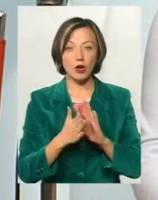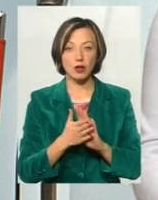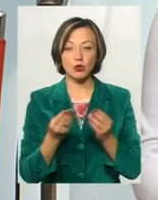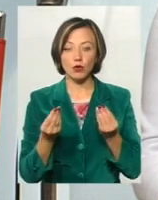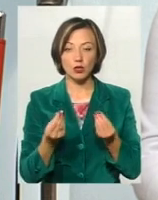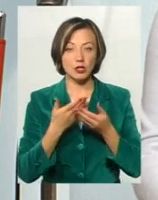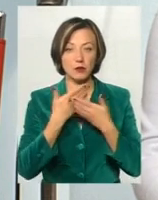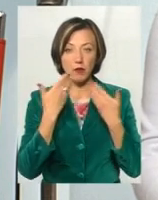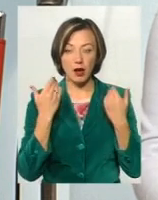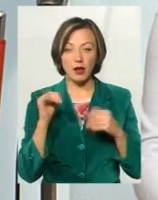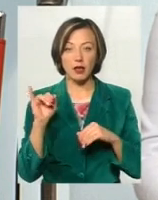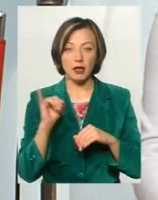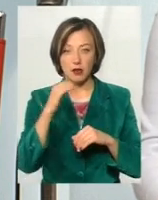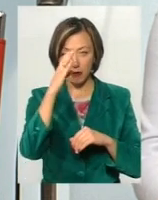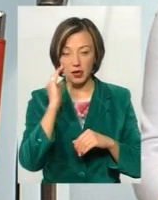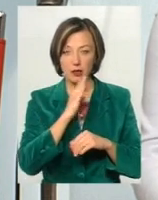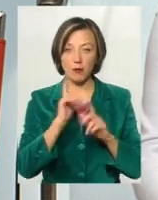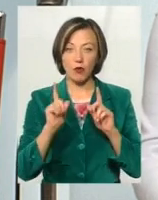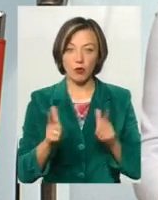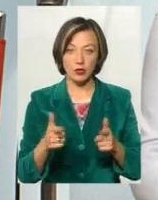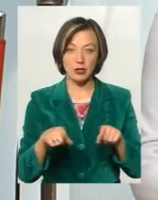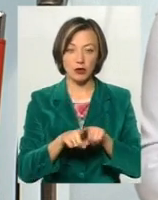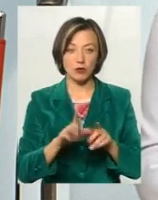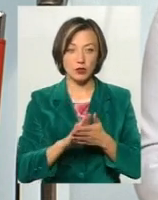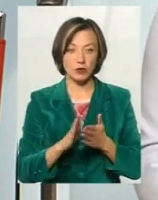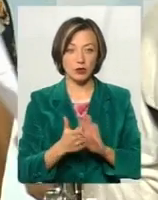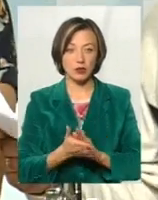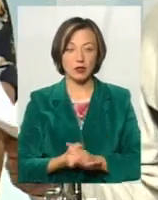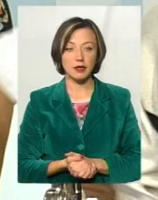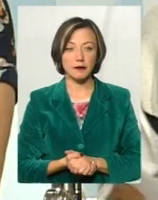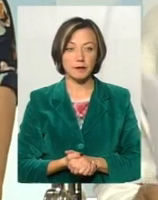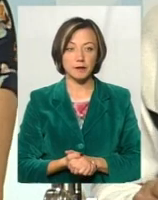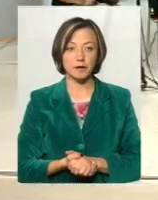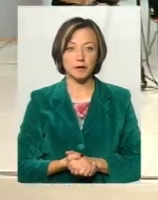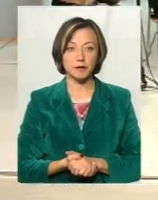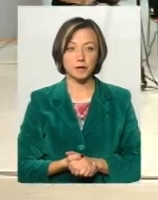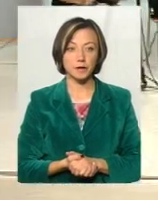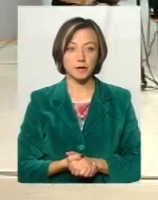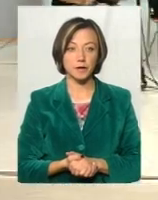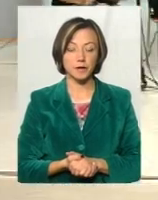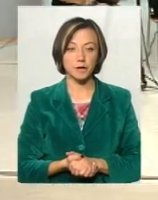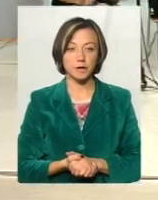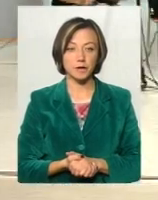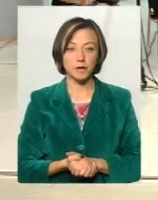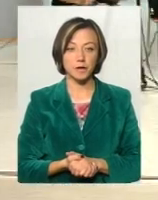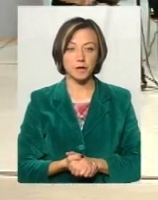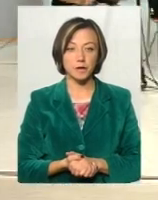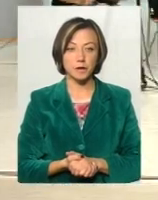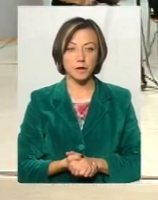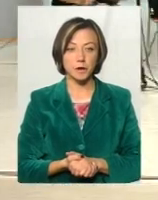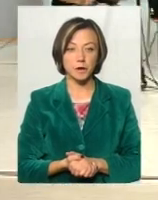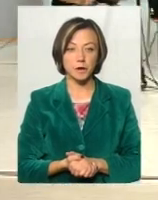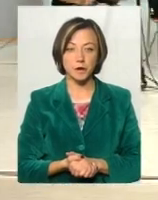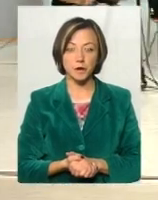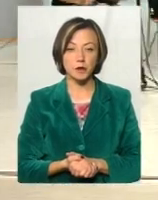коштів немає і батьки погодилися на таку ситуацію. А можна до вас питання? Скажіть, будь ласка,